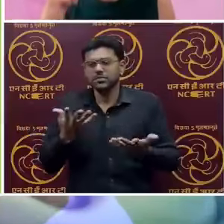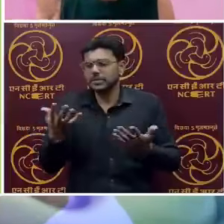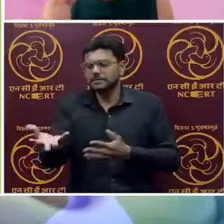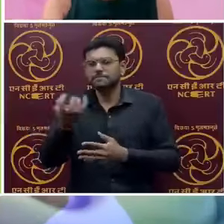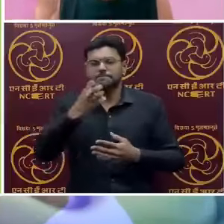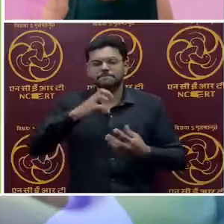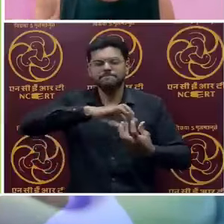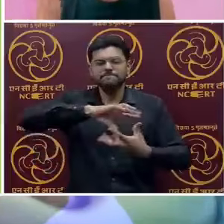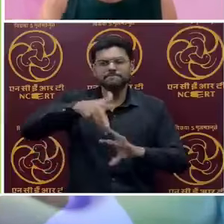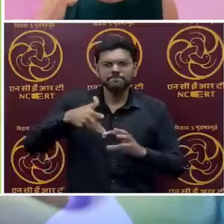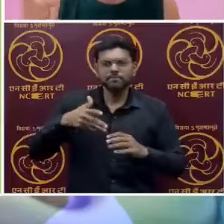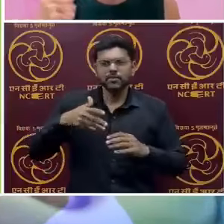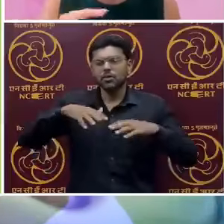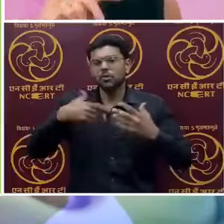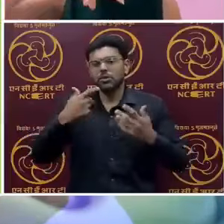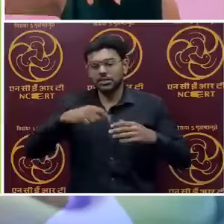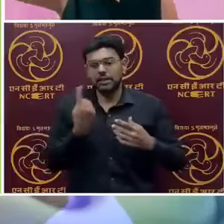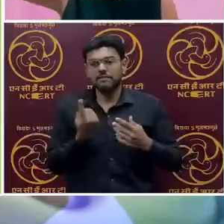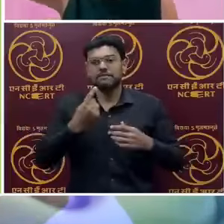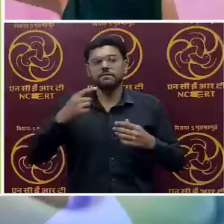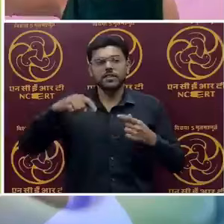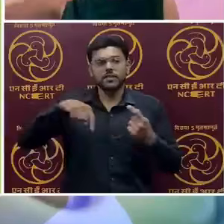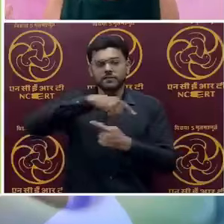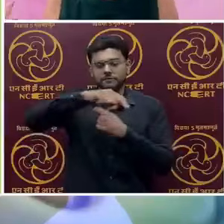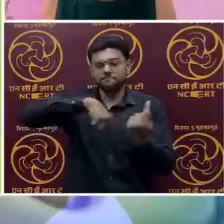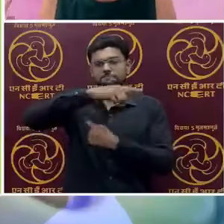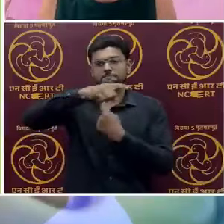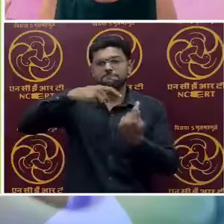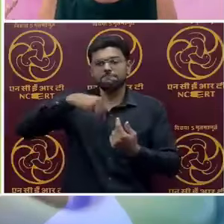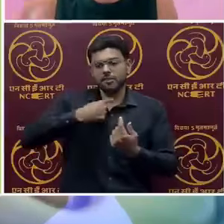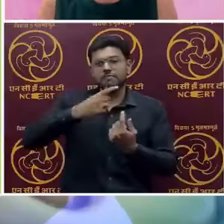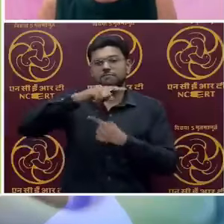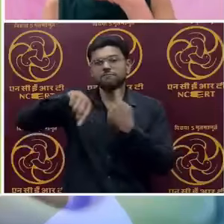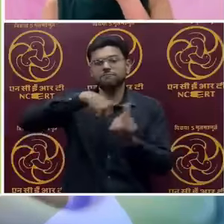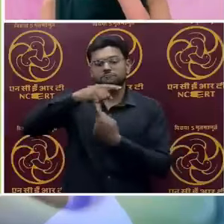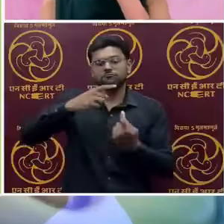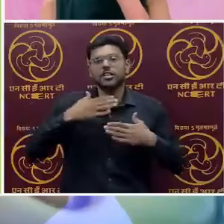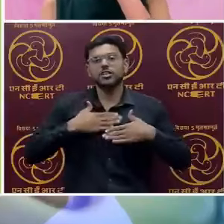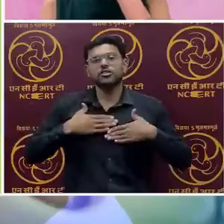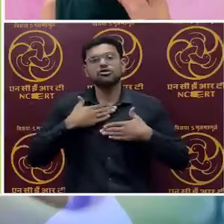it, or they like to spin themselves, अपने आप को spinning around. They like enjoy that, right?